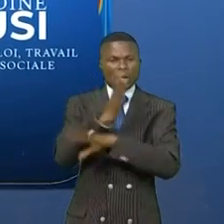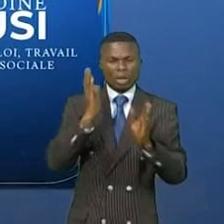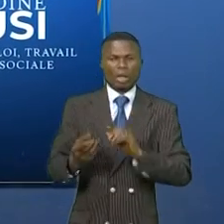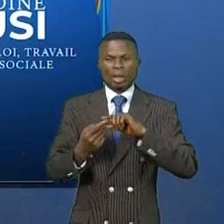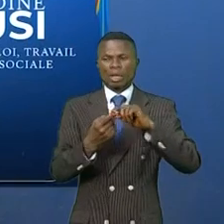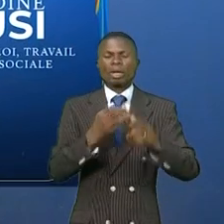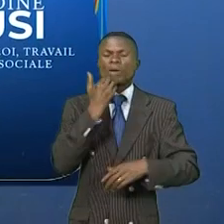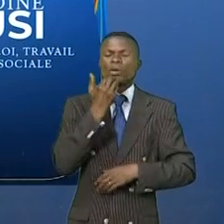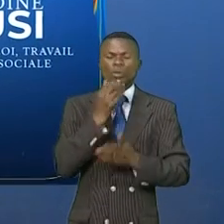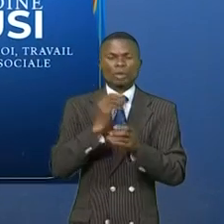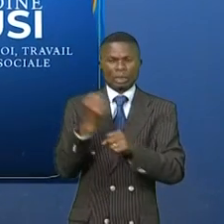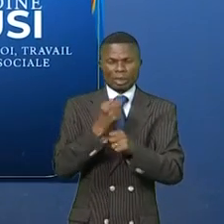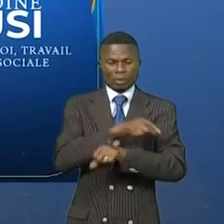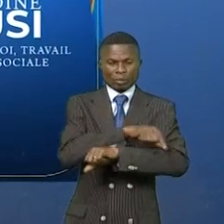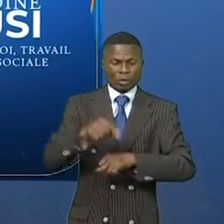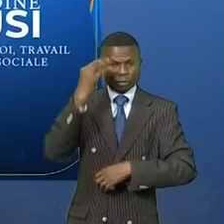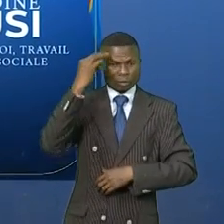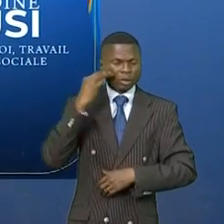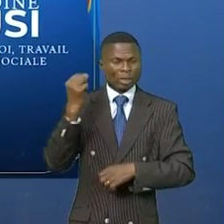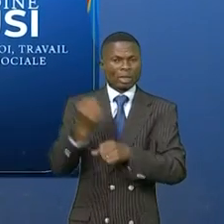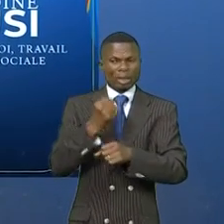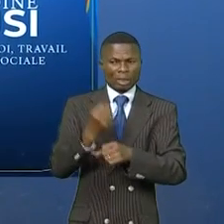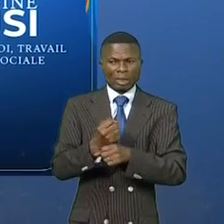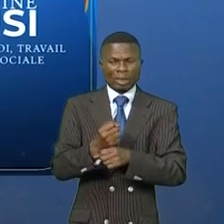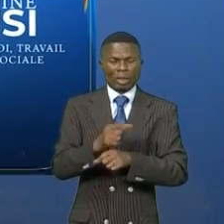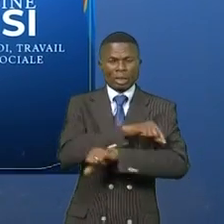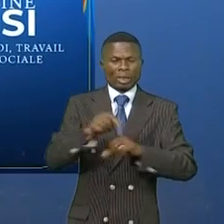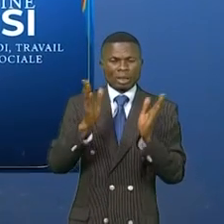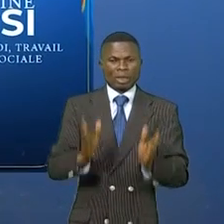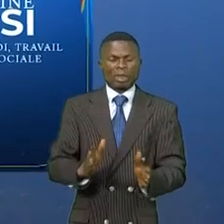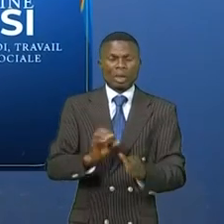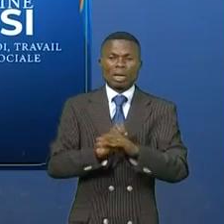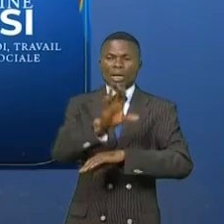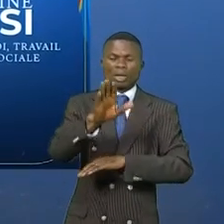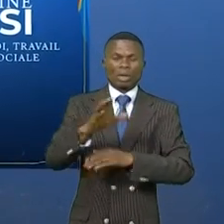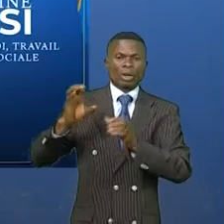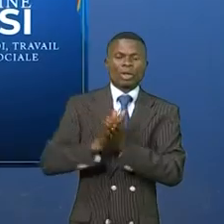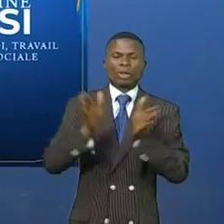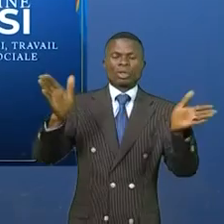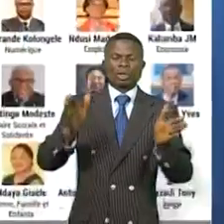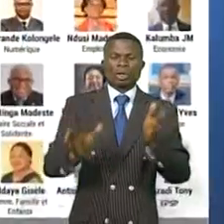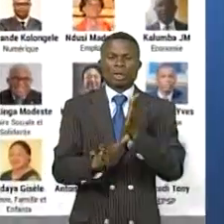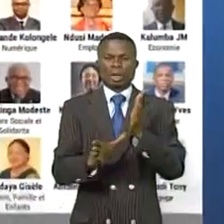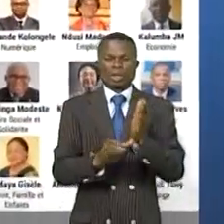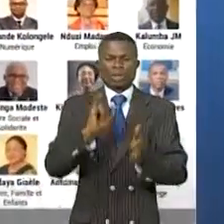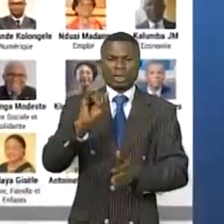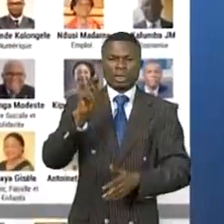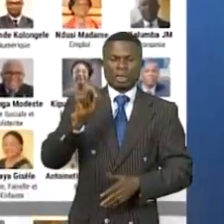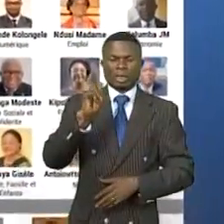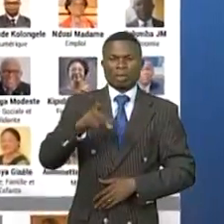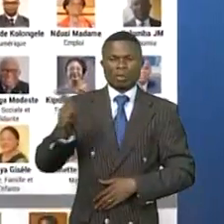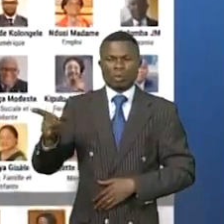l'inspection du travail au cabinet du ministre de l'Emploi et administrateur délégué général adjoint à l'INPP.